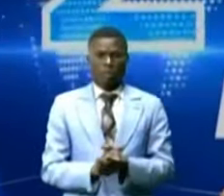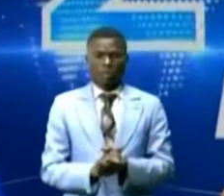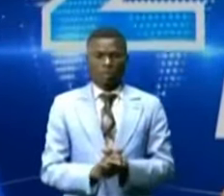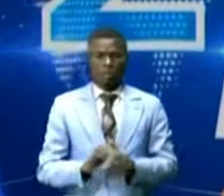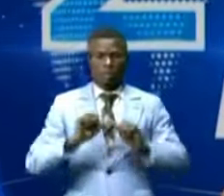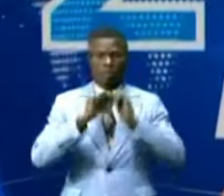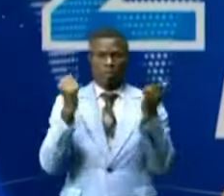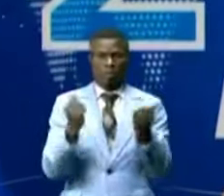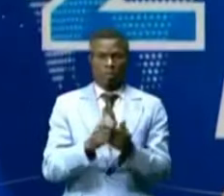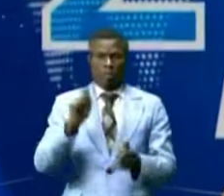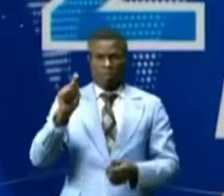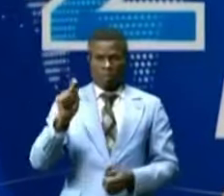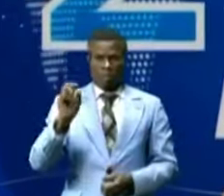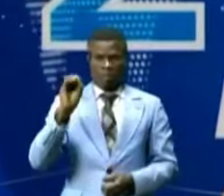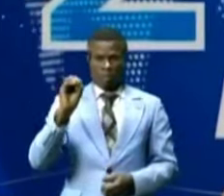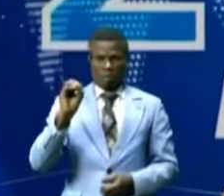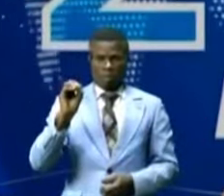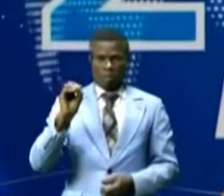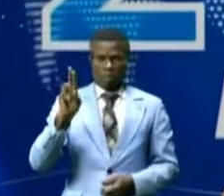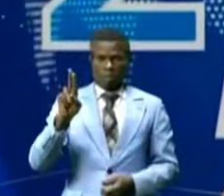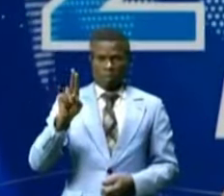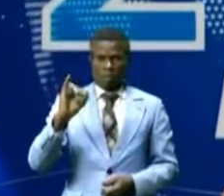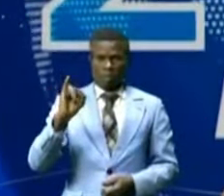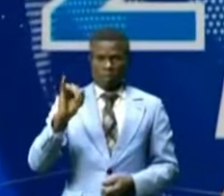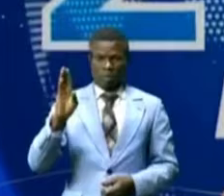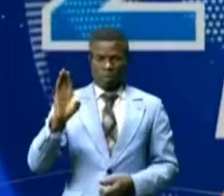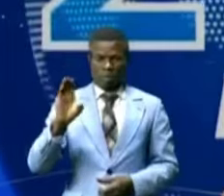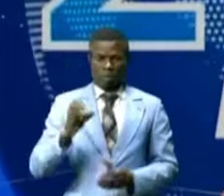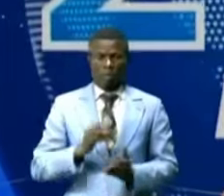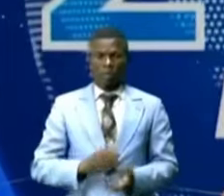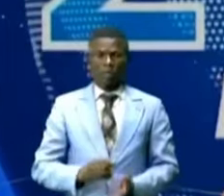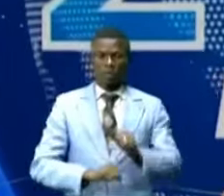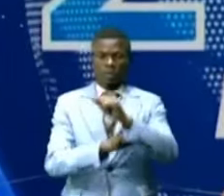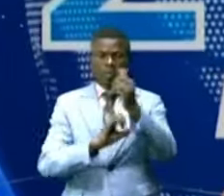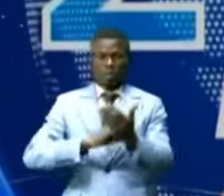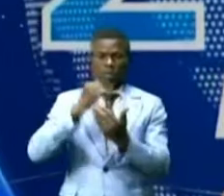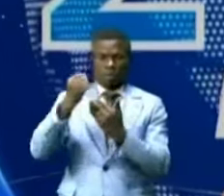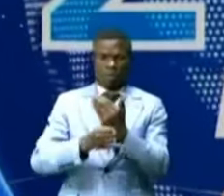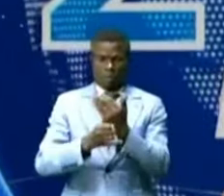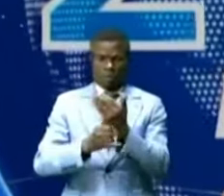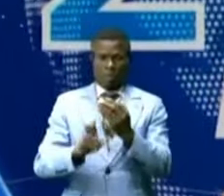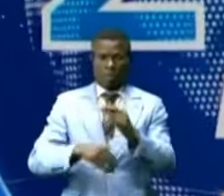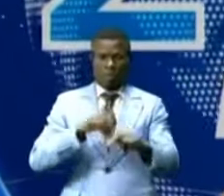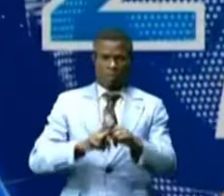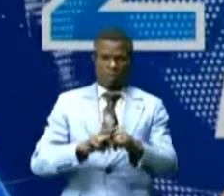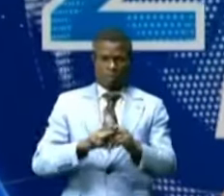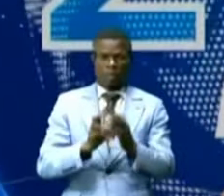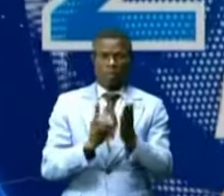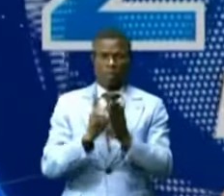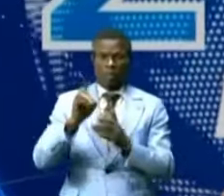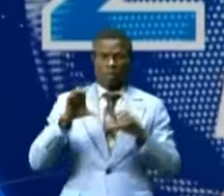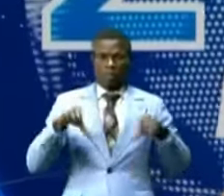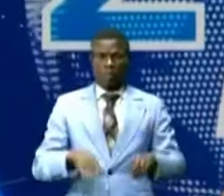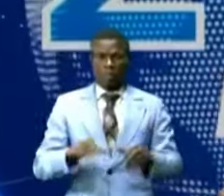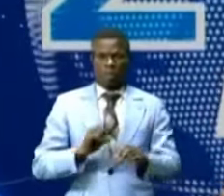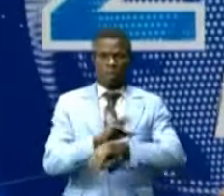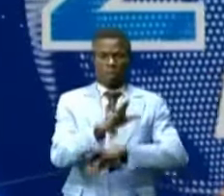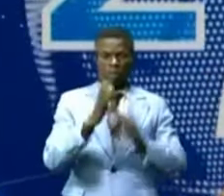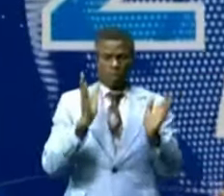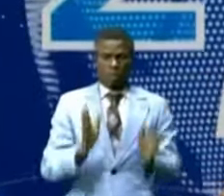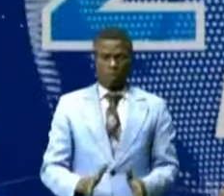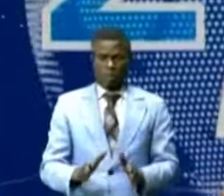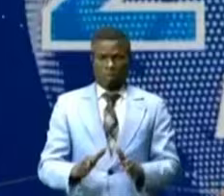L'agence COICA marque son accord pour accompagner le plan national stratégique de développement de la RDC. L'envoyé spécial du